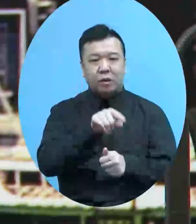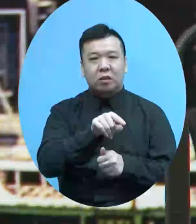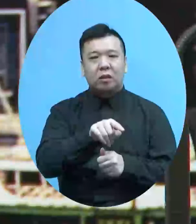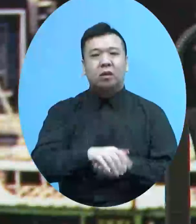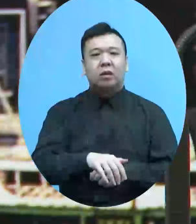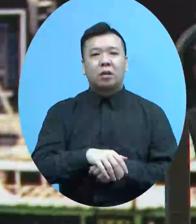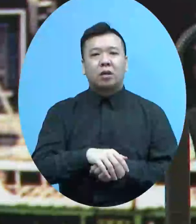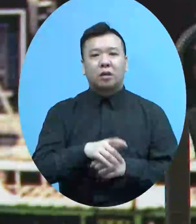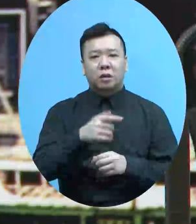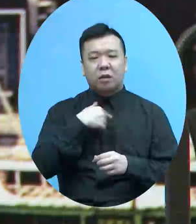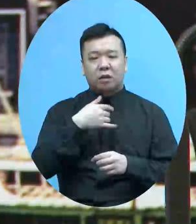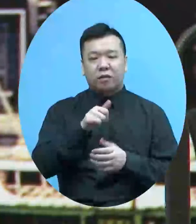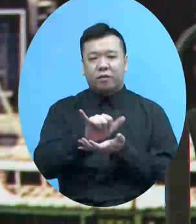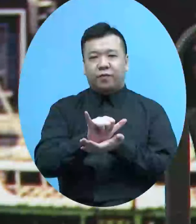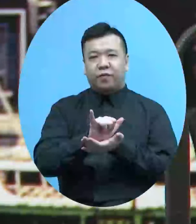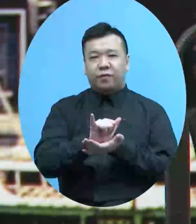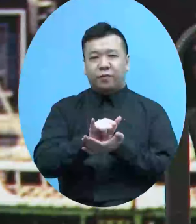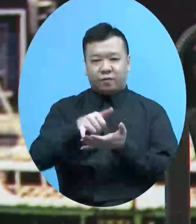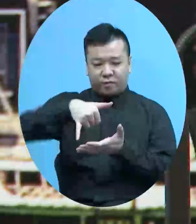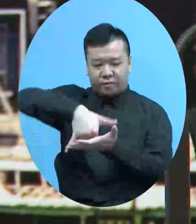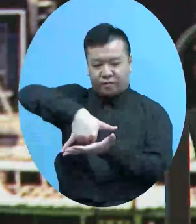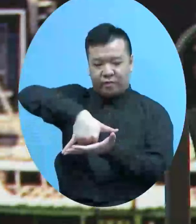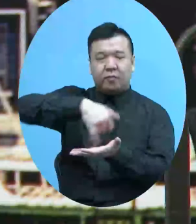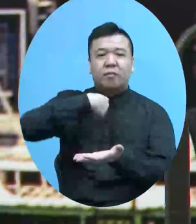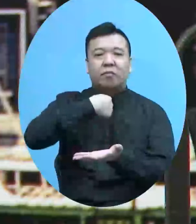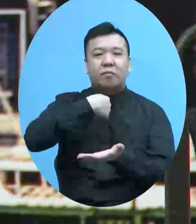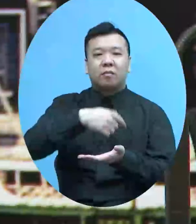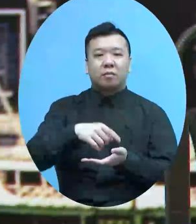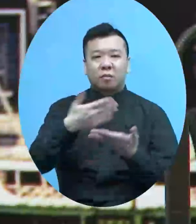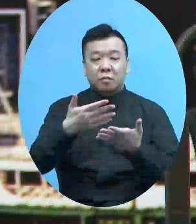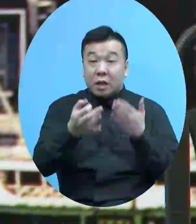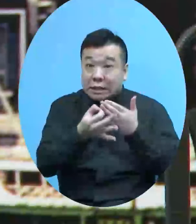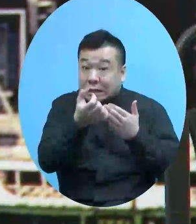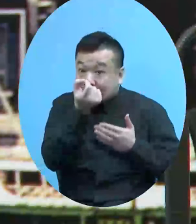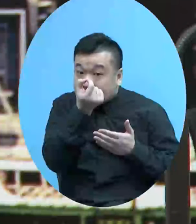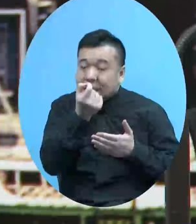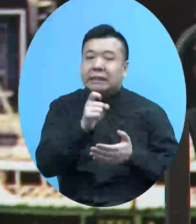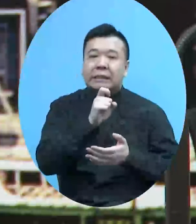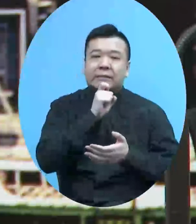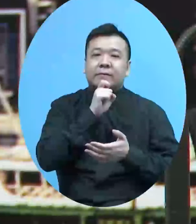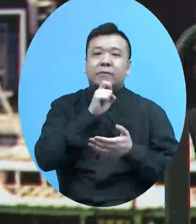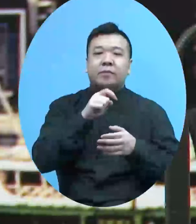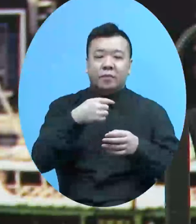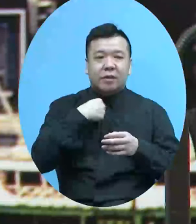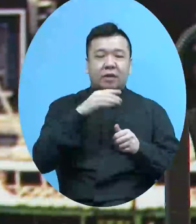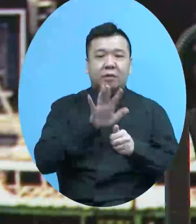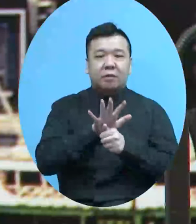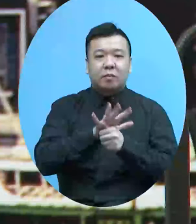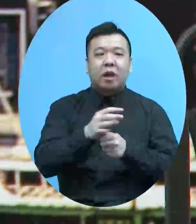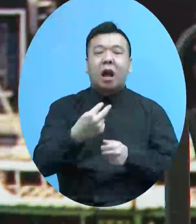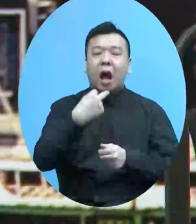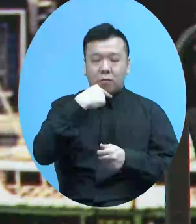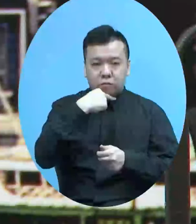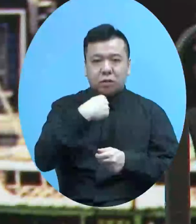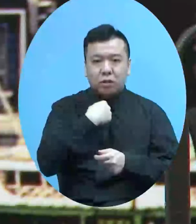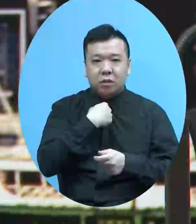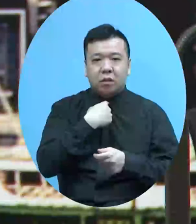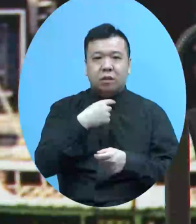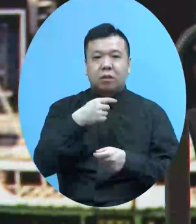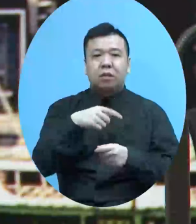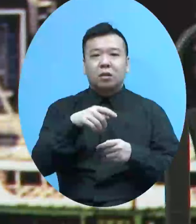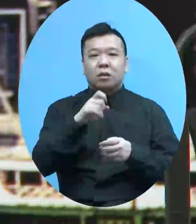做苦惡式但是今天情況就省微好轉一點我們仍然是插喉不過就用回